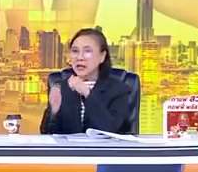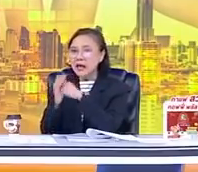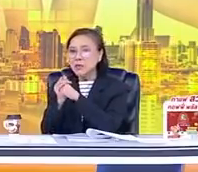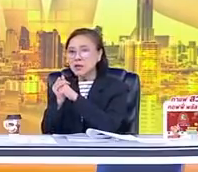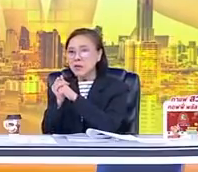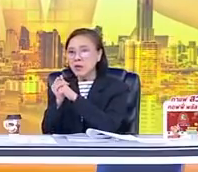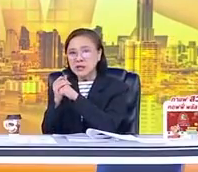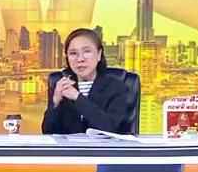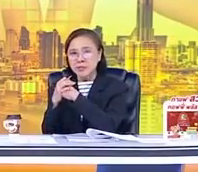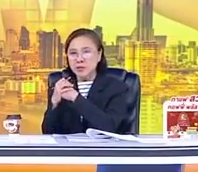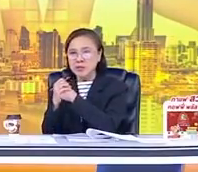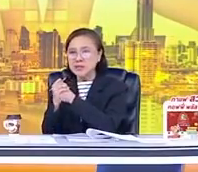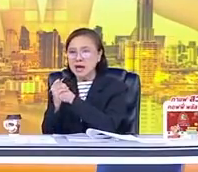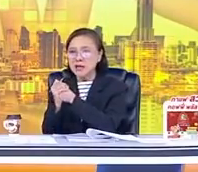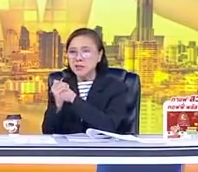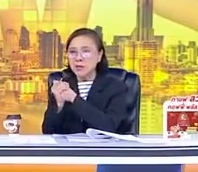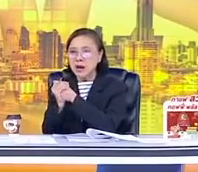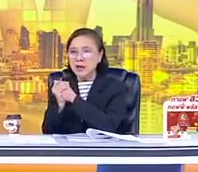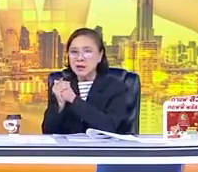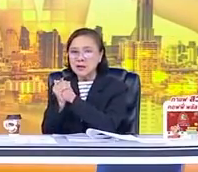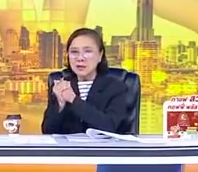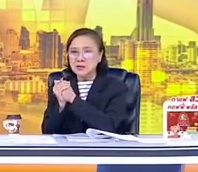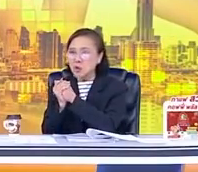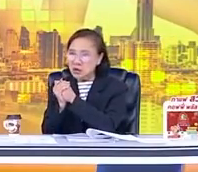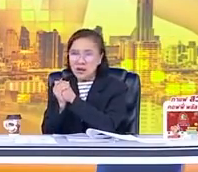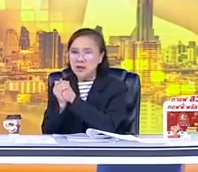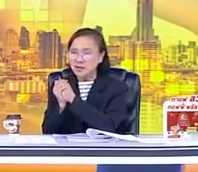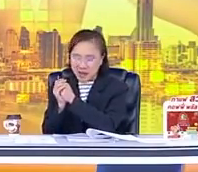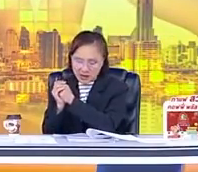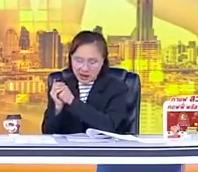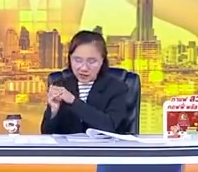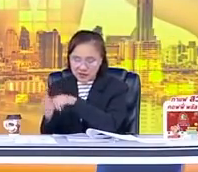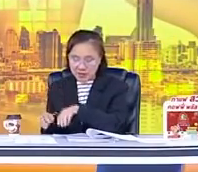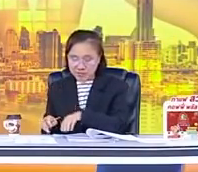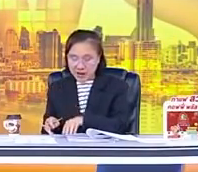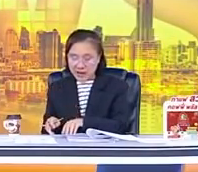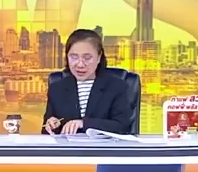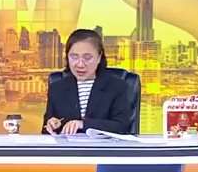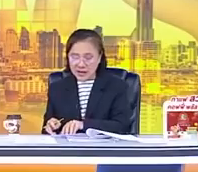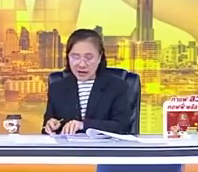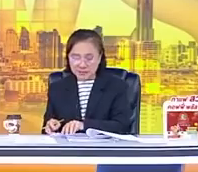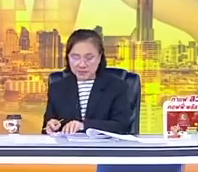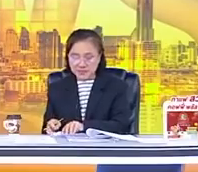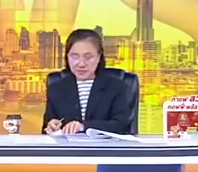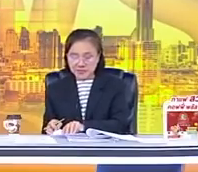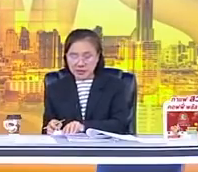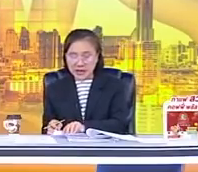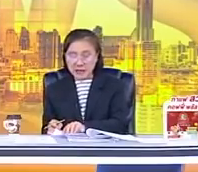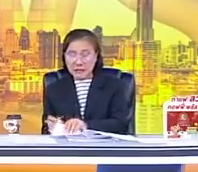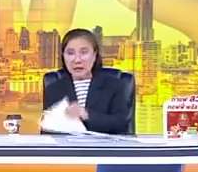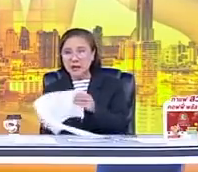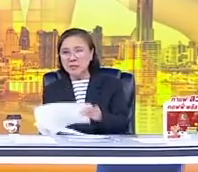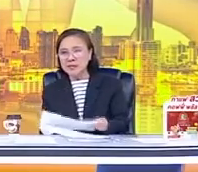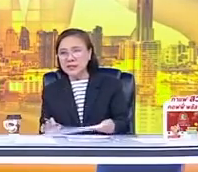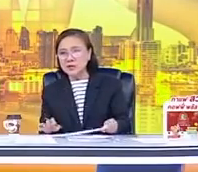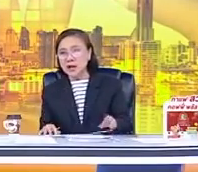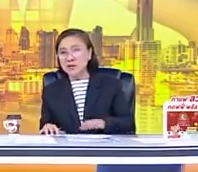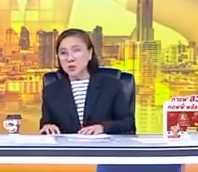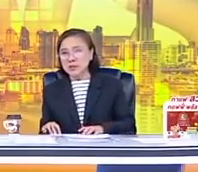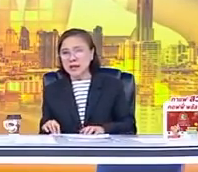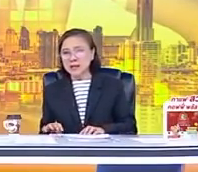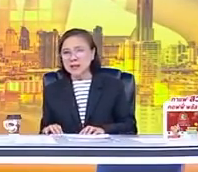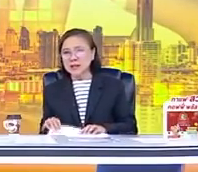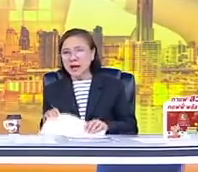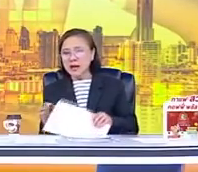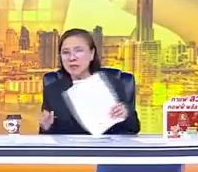ยคราวนี้เขาบอกว่านี่เป็นประวัติศาสตร์เลยเพราะว่าคือยกเลิกกลับทันหันได้ซ้ำไปนะคะเป็นการเตือนอันนี้เป็นสัญญาณ